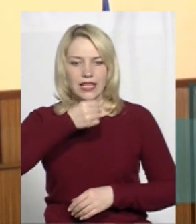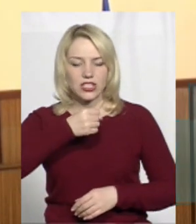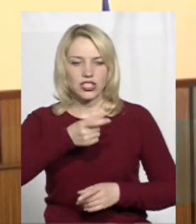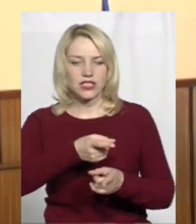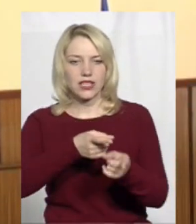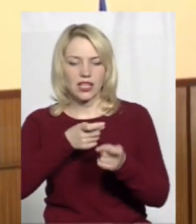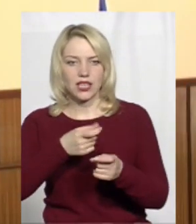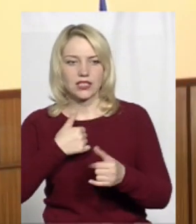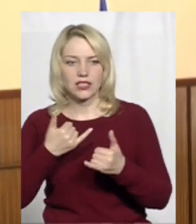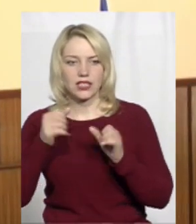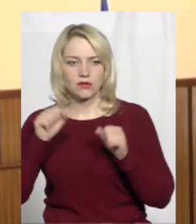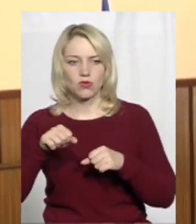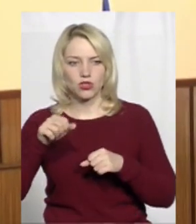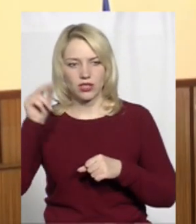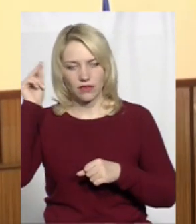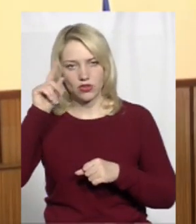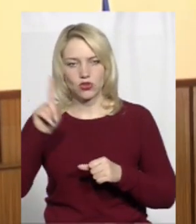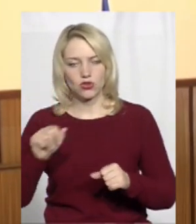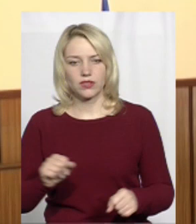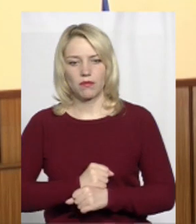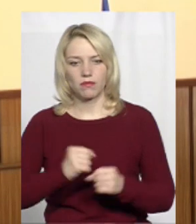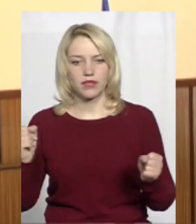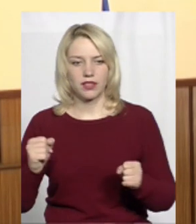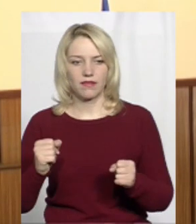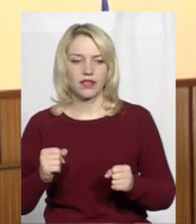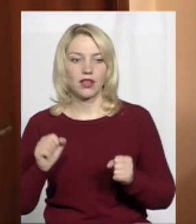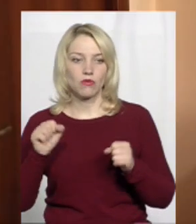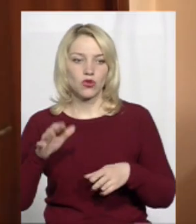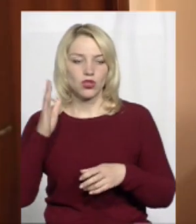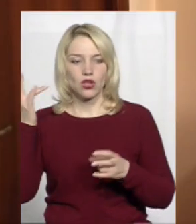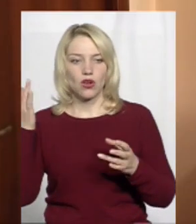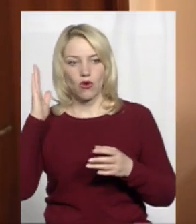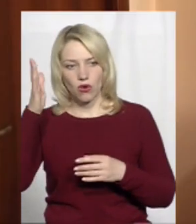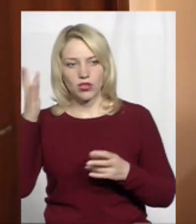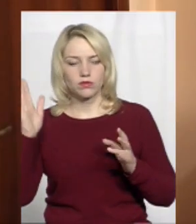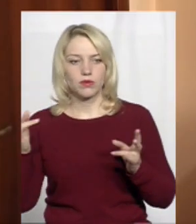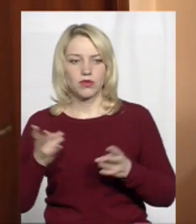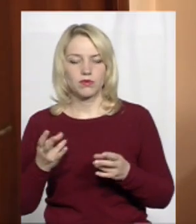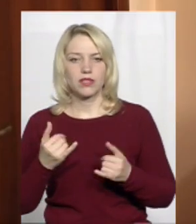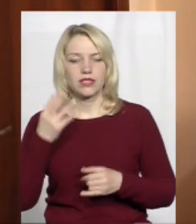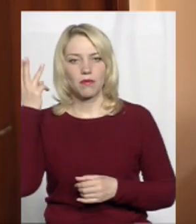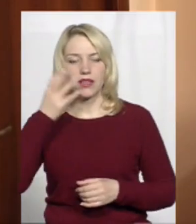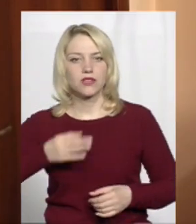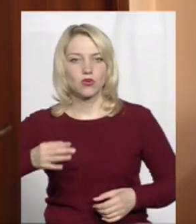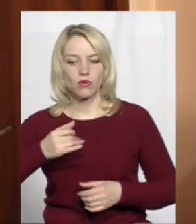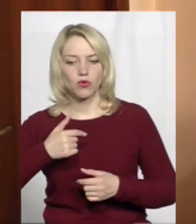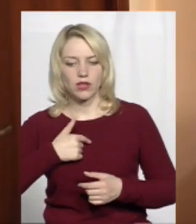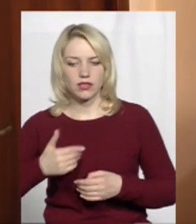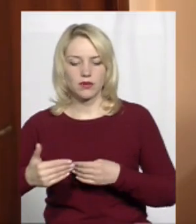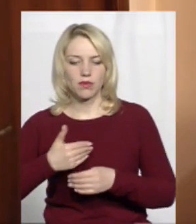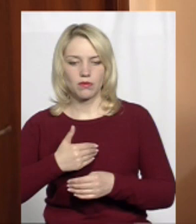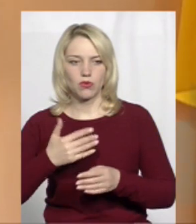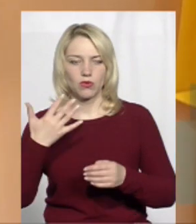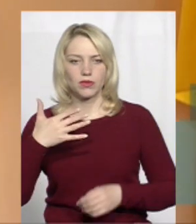можу навчитися щось підірвати, може пригодиться колись. З Смельницької області до нас прибуло до 50